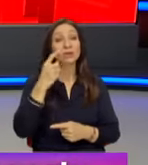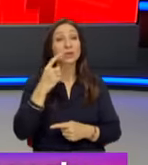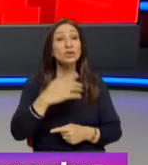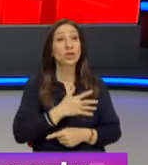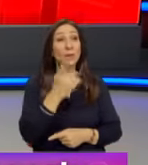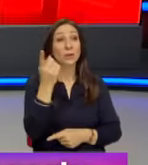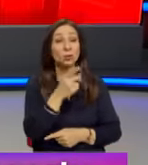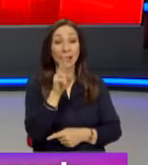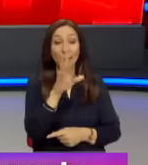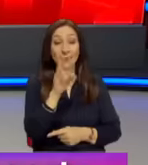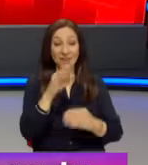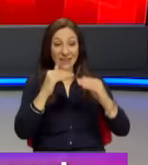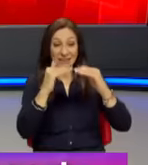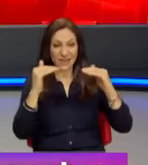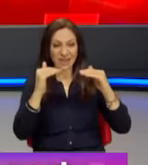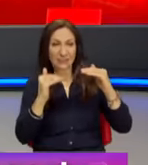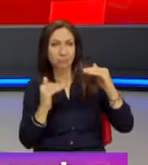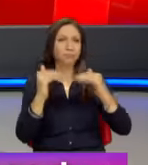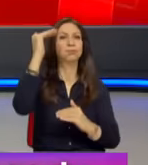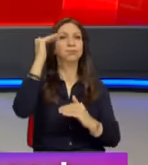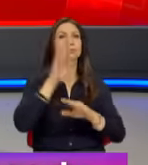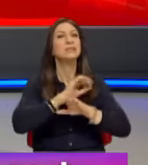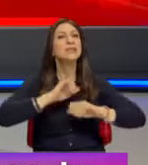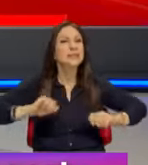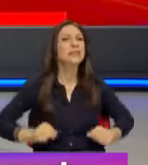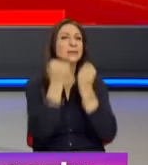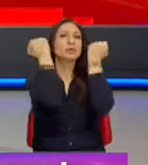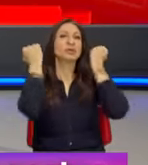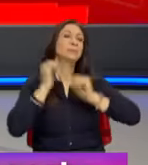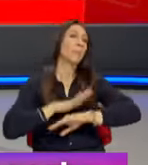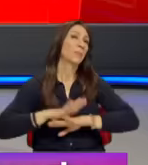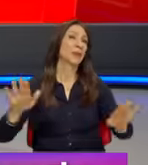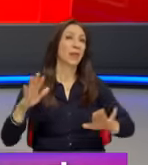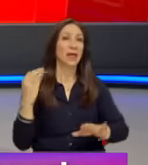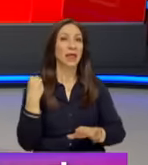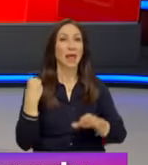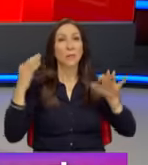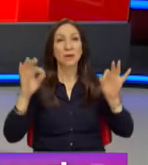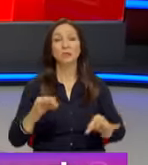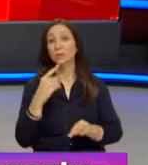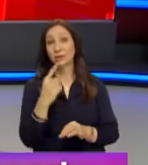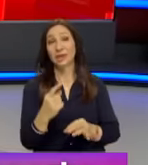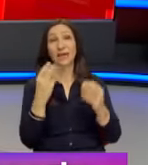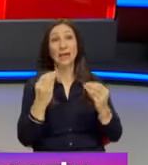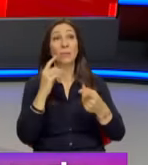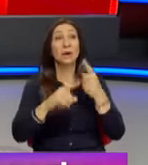artık %25'lik tavanı kırmıştır, tuzla buz etmiştir, yeni başlıyoruz dedi.